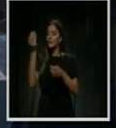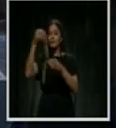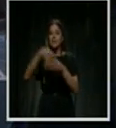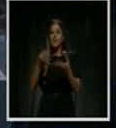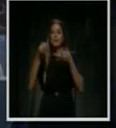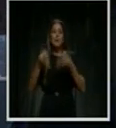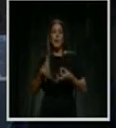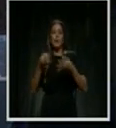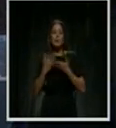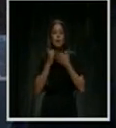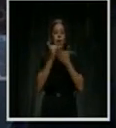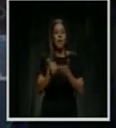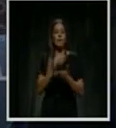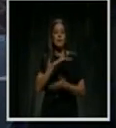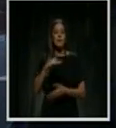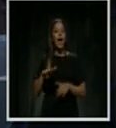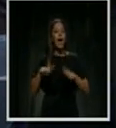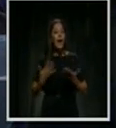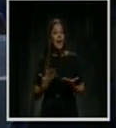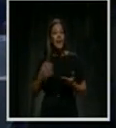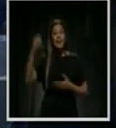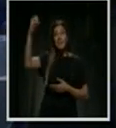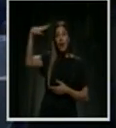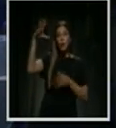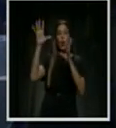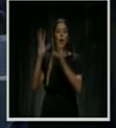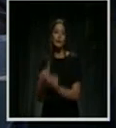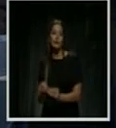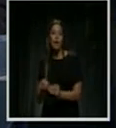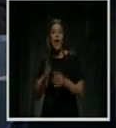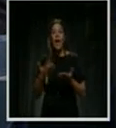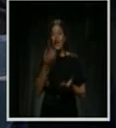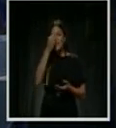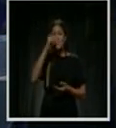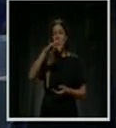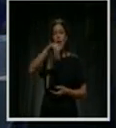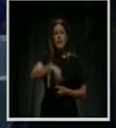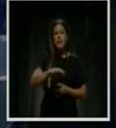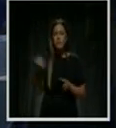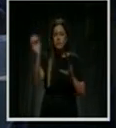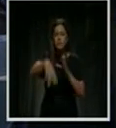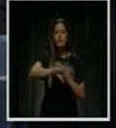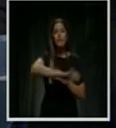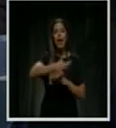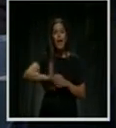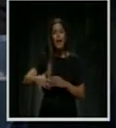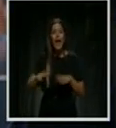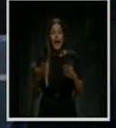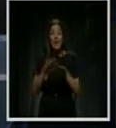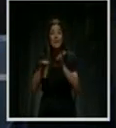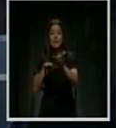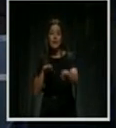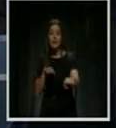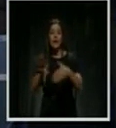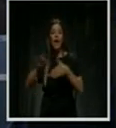suppost għan-nies. Għalhekk imur id-dawl, għalhekk jitfgħu drenax fil-baħar, għalhekk nelqu fit-traffiku, għaliex qed ikabru